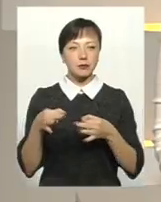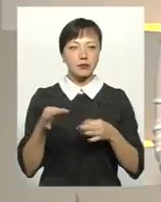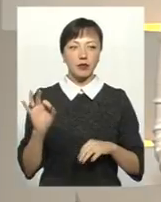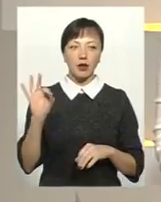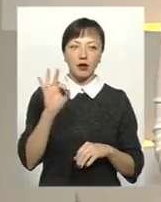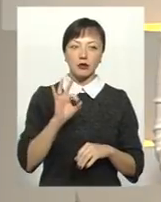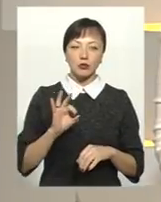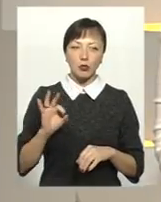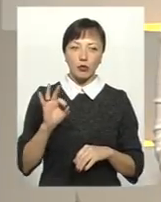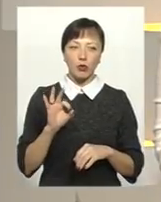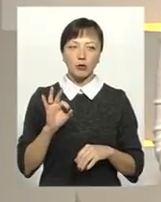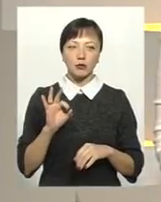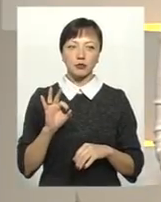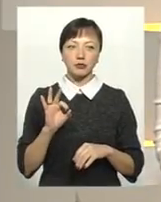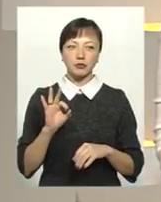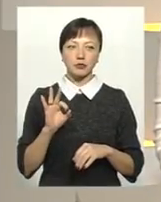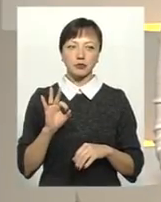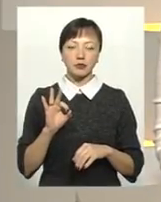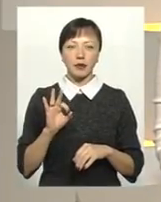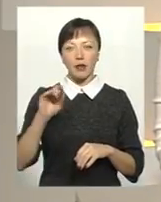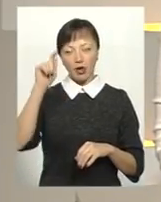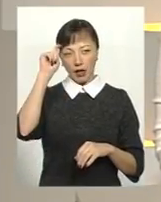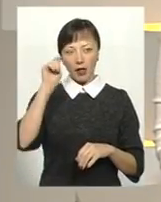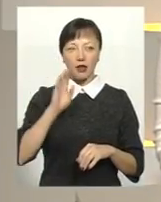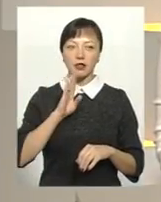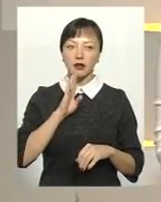щоб обговорити саме гендерні